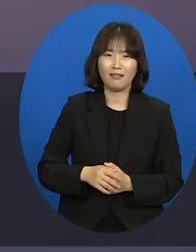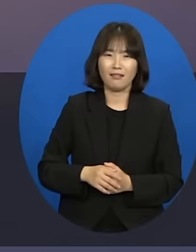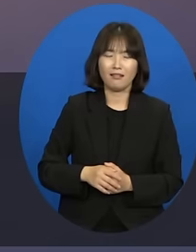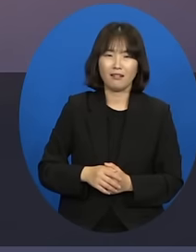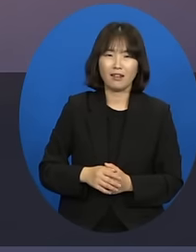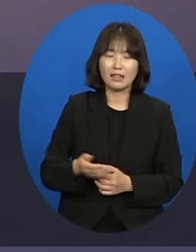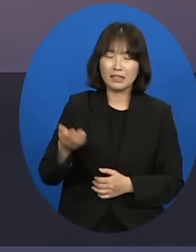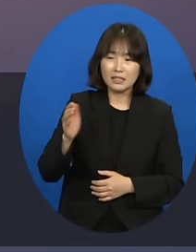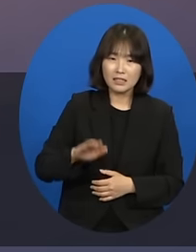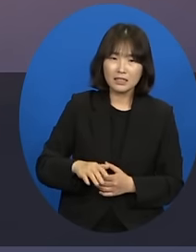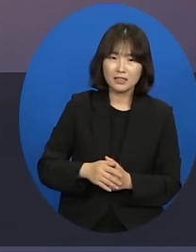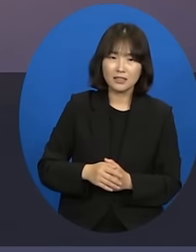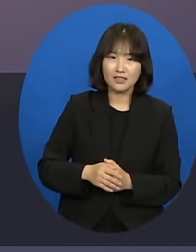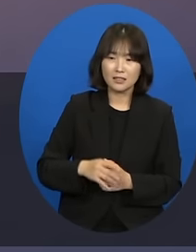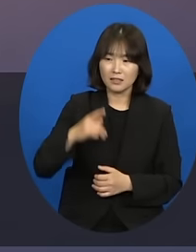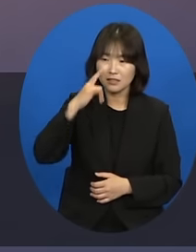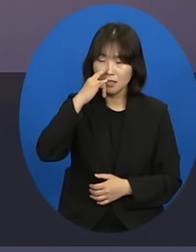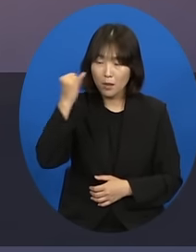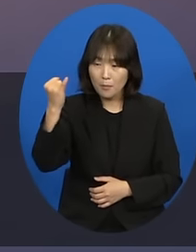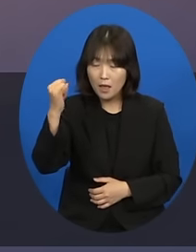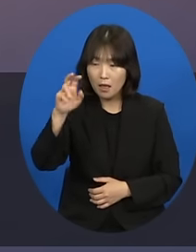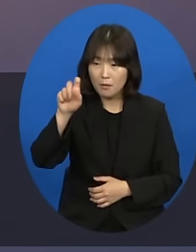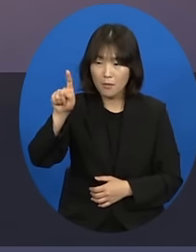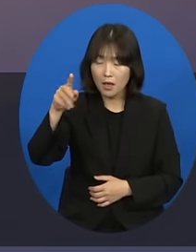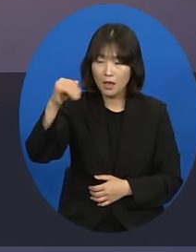그런데 마리아의 대답은 또 더 신기합니다.